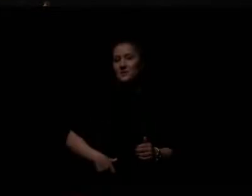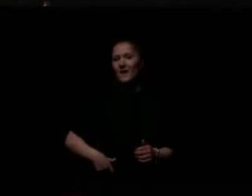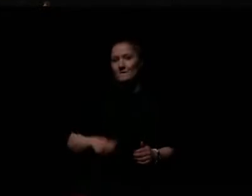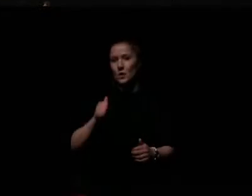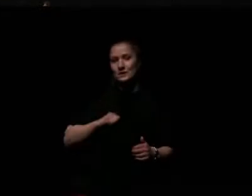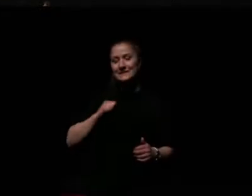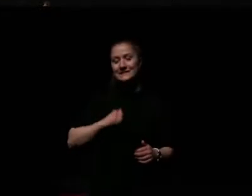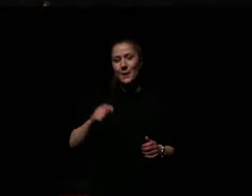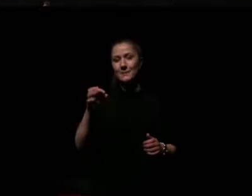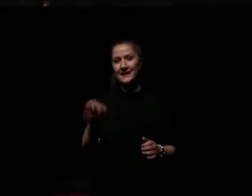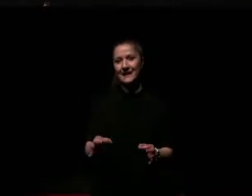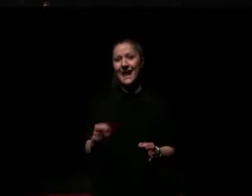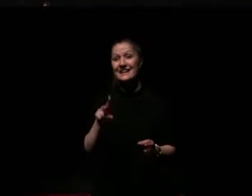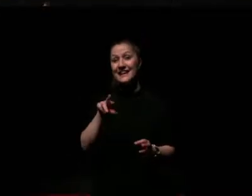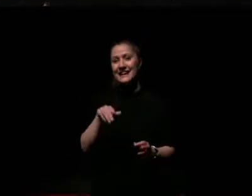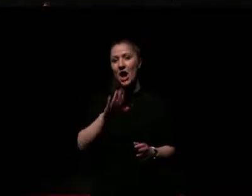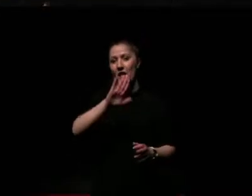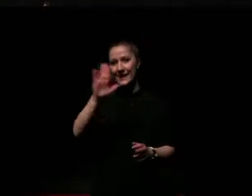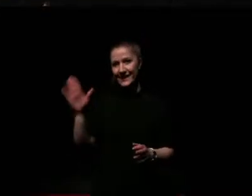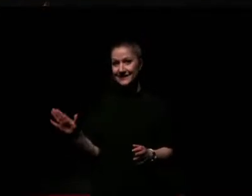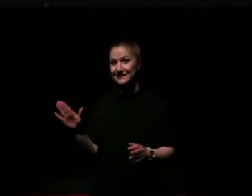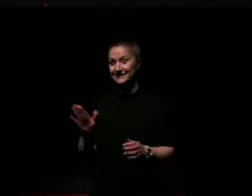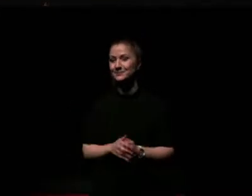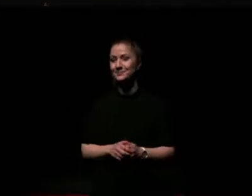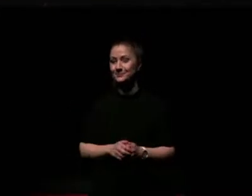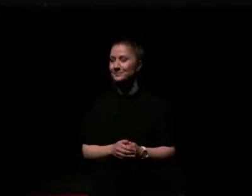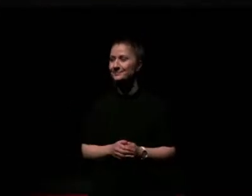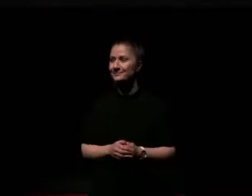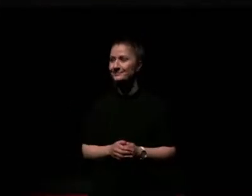en digital helsing.